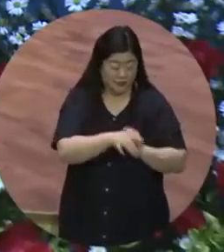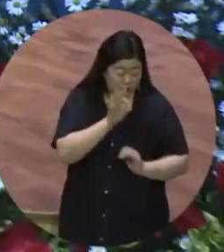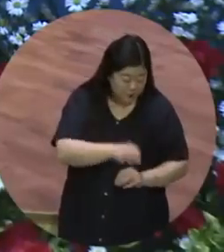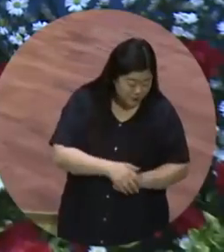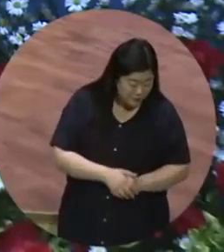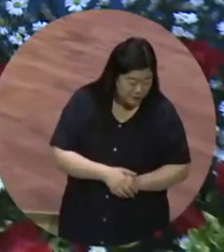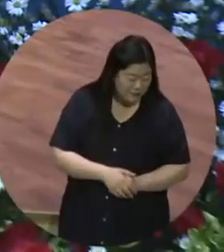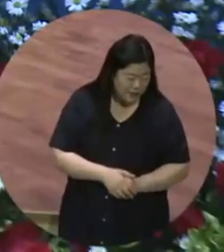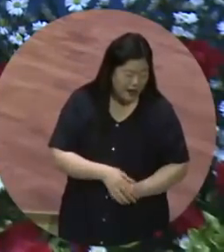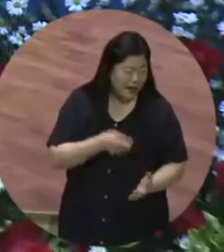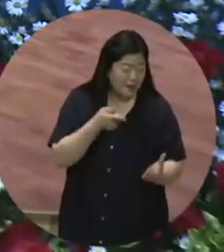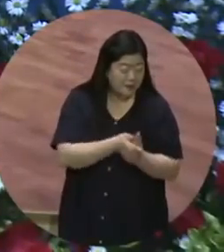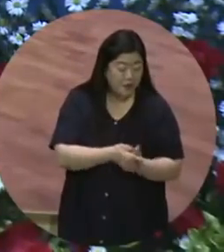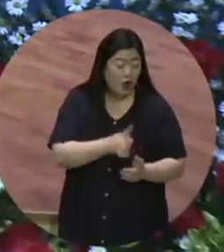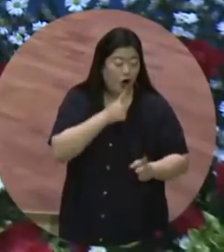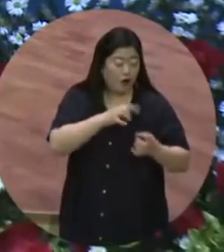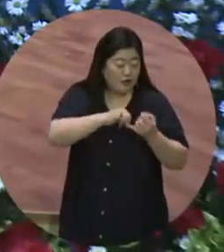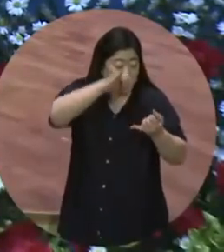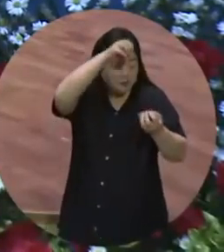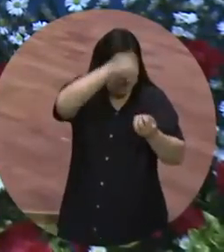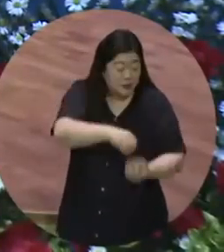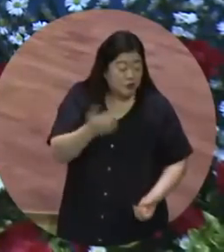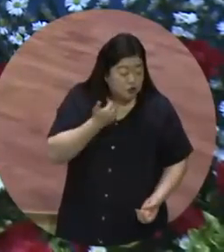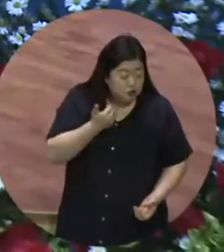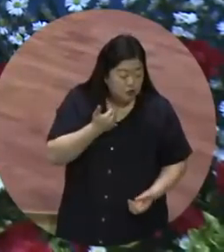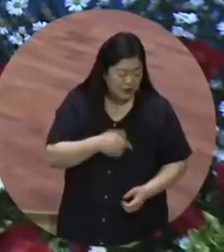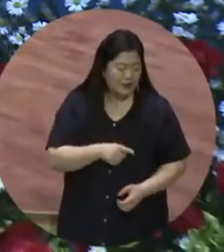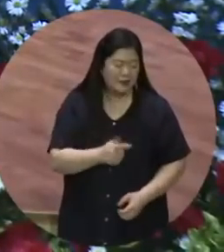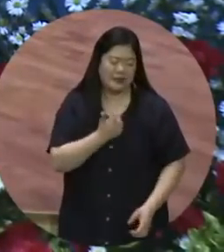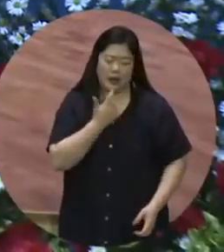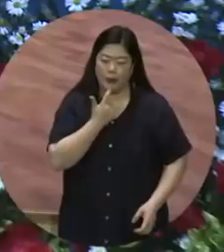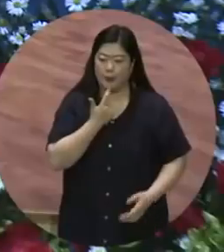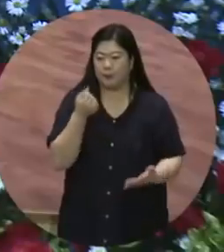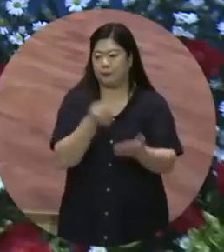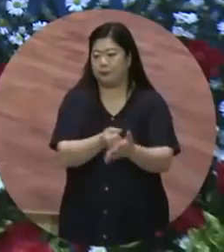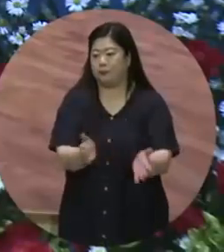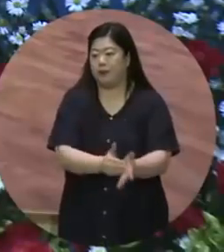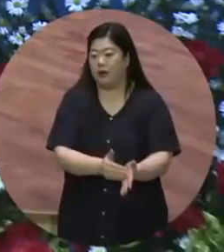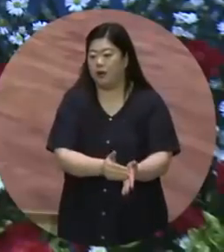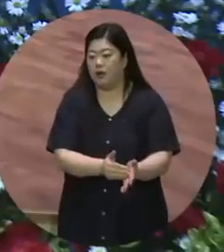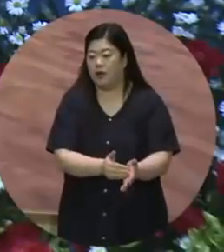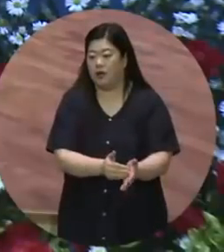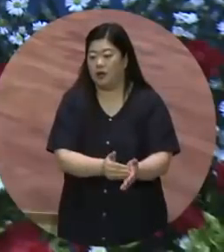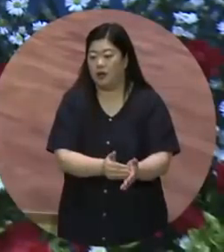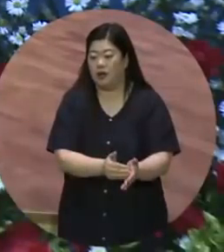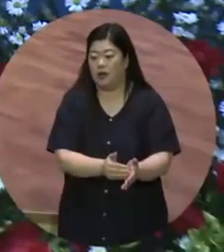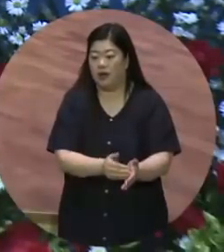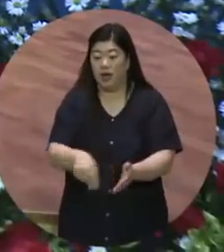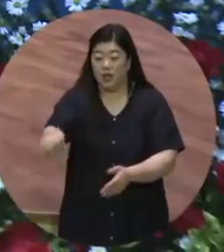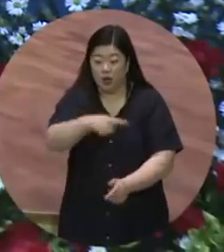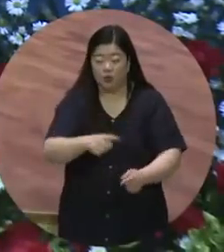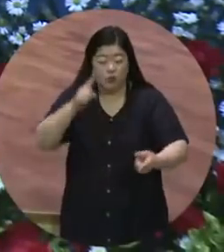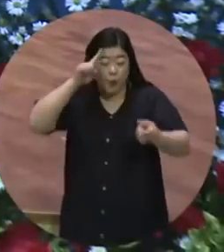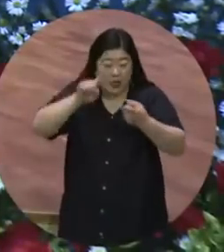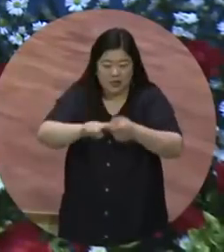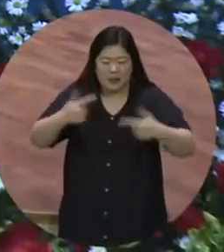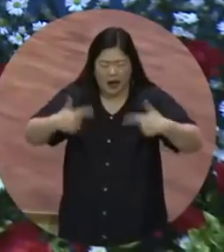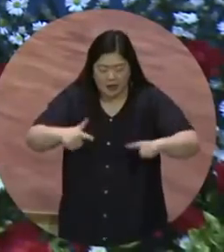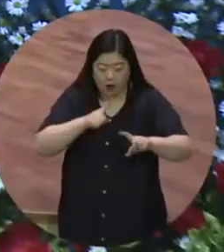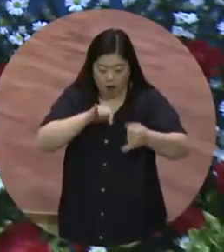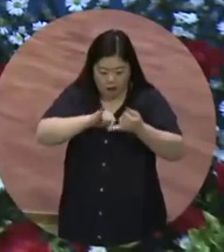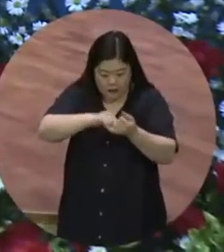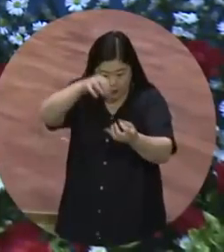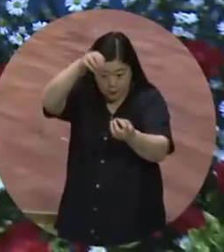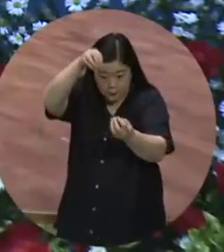있습니다. 언제나 하나님 관심은 언약 계승이에요. 여러분 관심도 그리 되기 바랍니다. 내 자녀들의